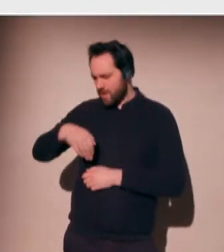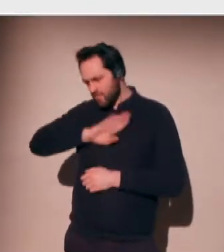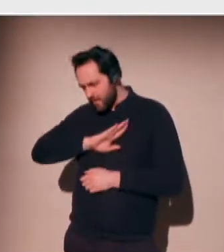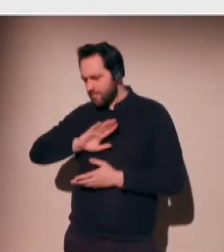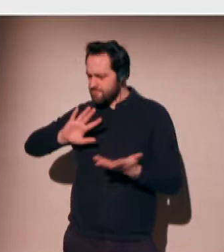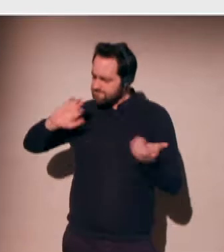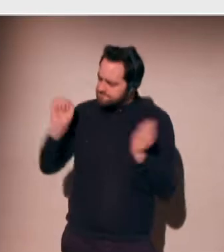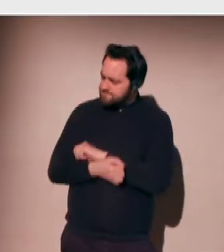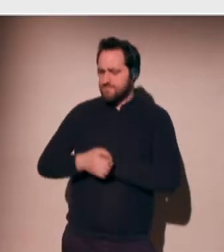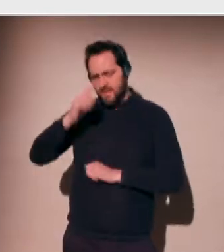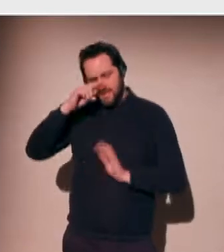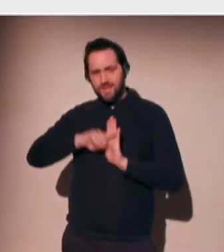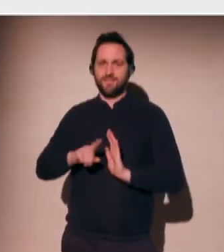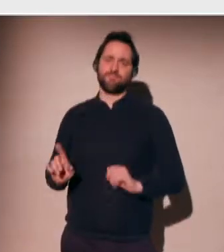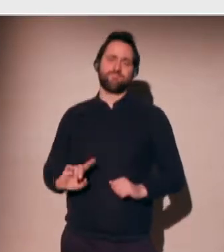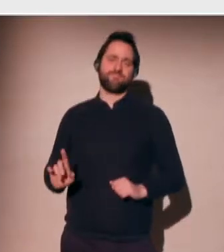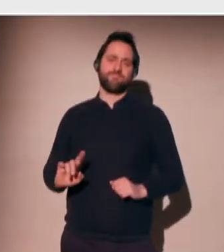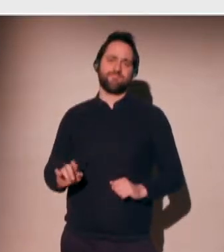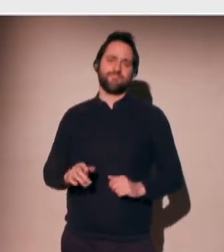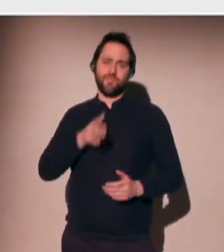Alors, on a trouvé beaucoup d'exemples